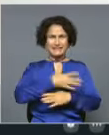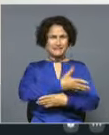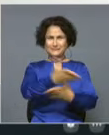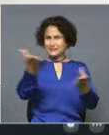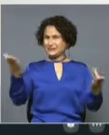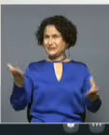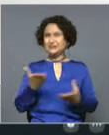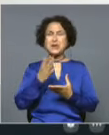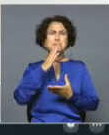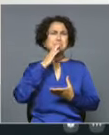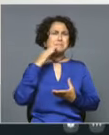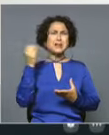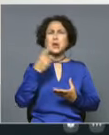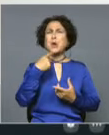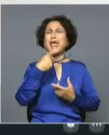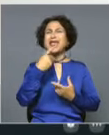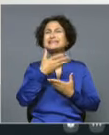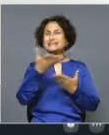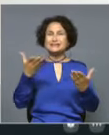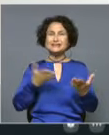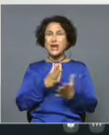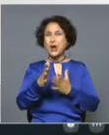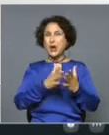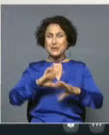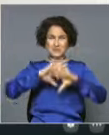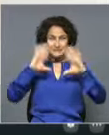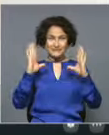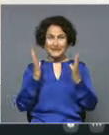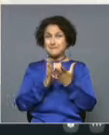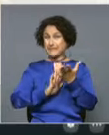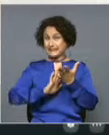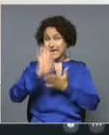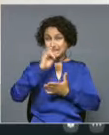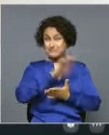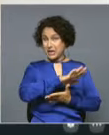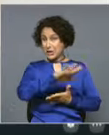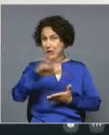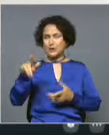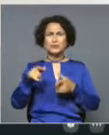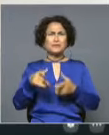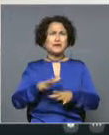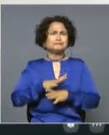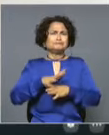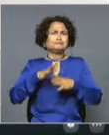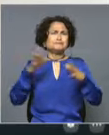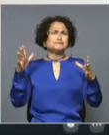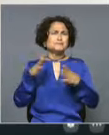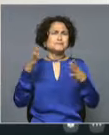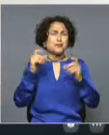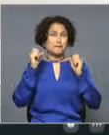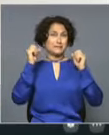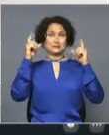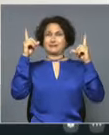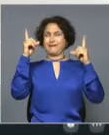всички българоезични по света. Както вие казахте, 15 милиона, и това е една много впечатляваща цифра. Къде ви